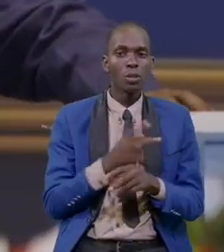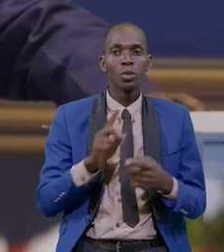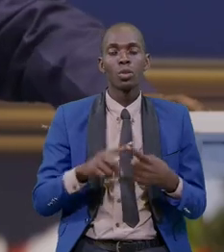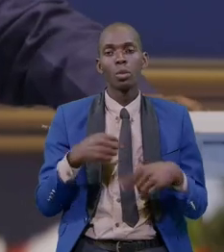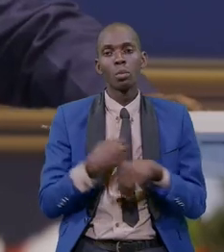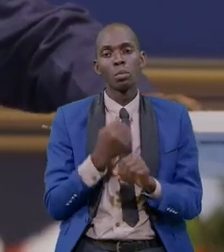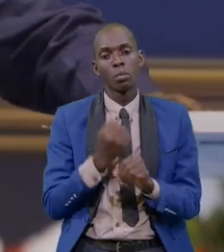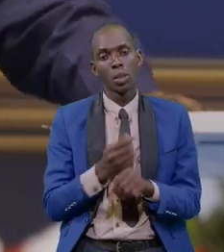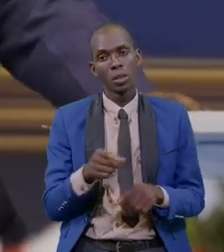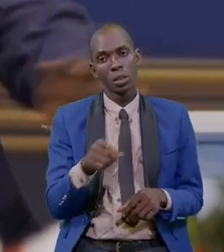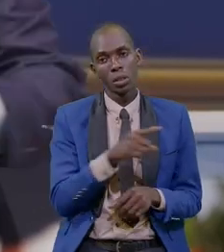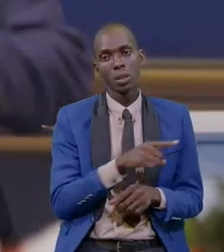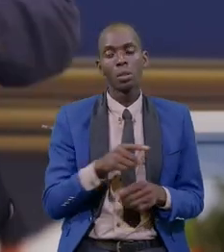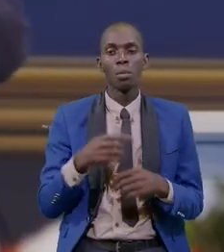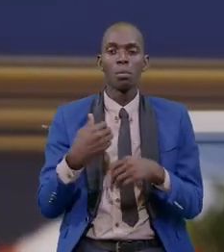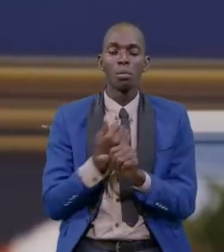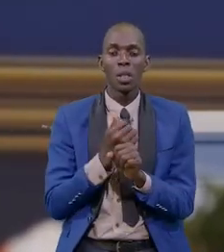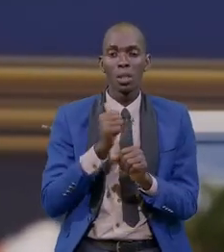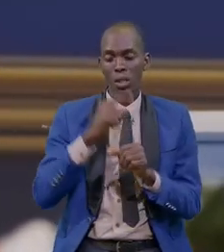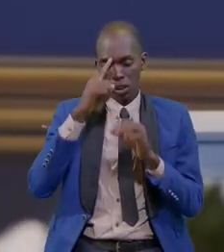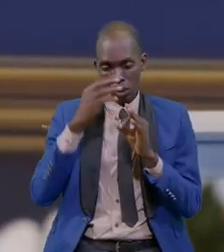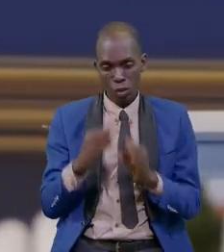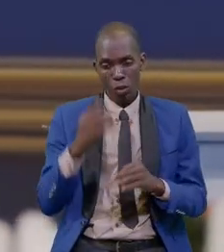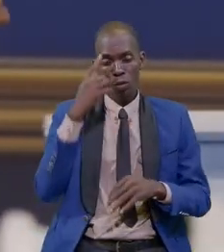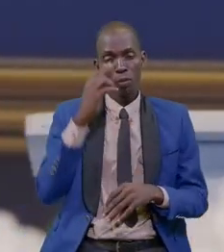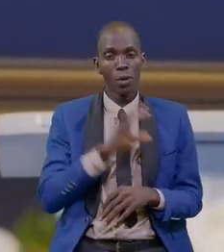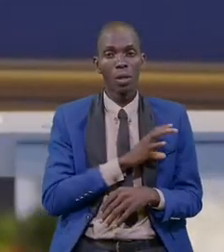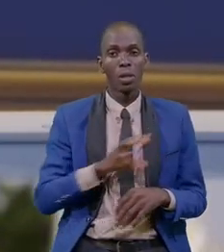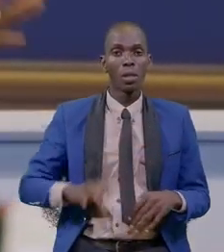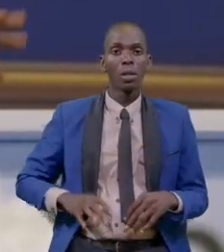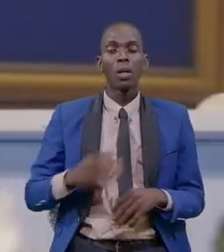les étudiants prennent la décision pour servir Christ.